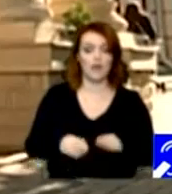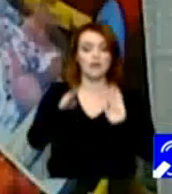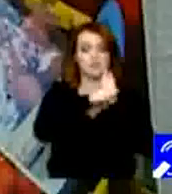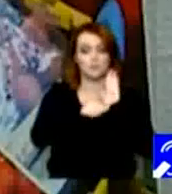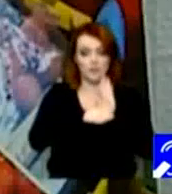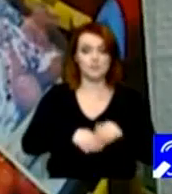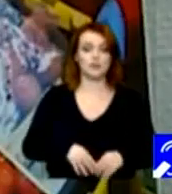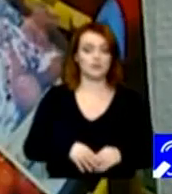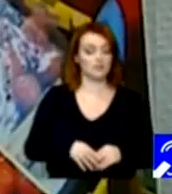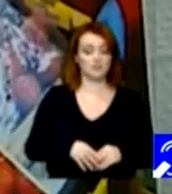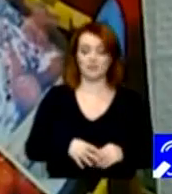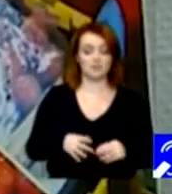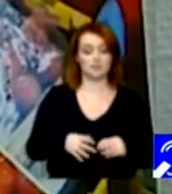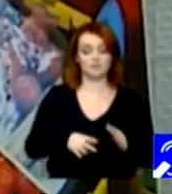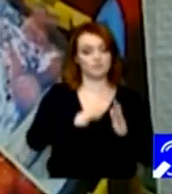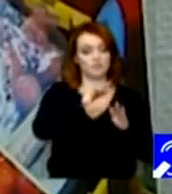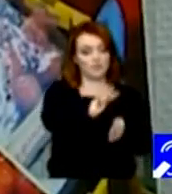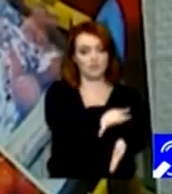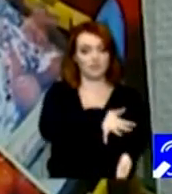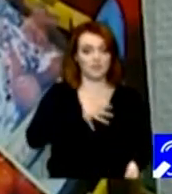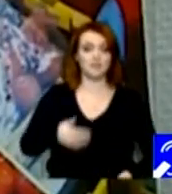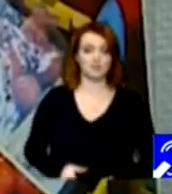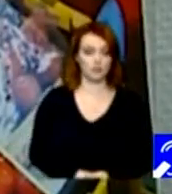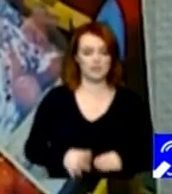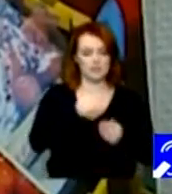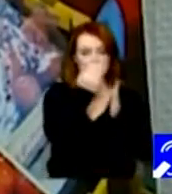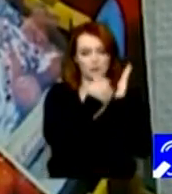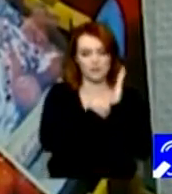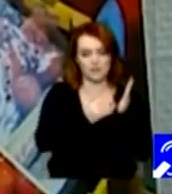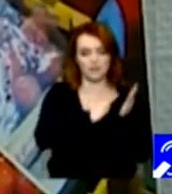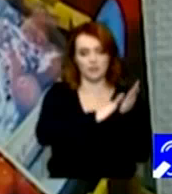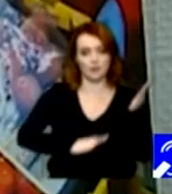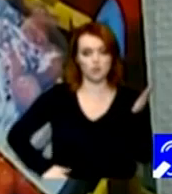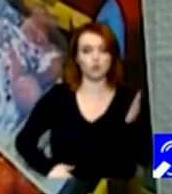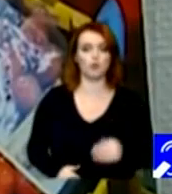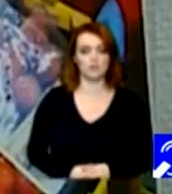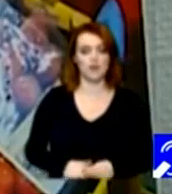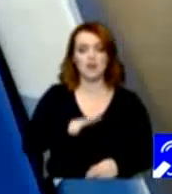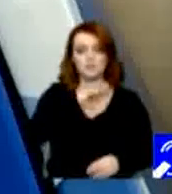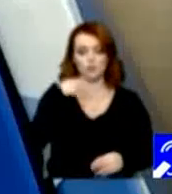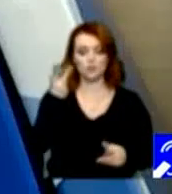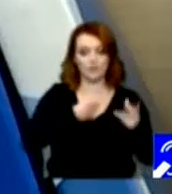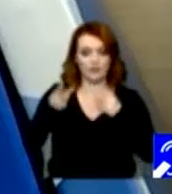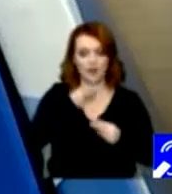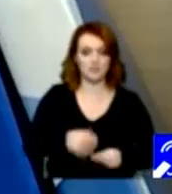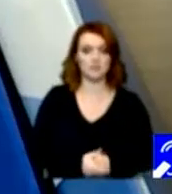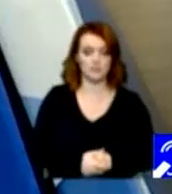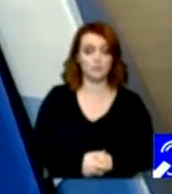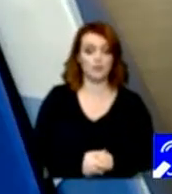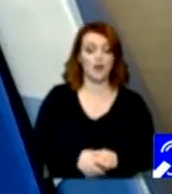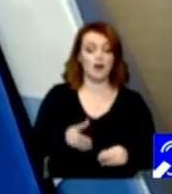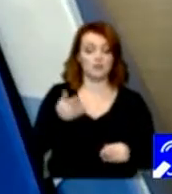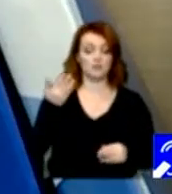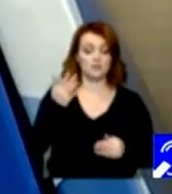fărădelegilor lungă abuz și depășirea atribuțiilor de serviciu conflict de interese dar și fals în acte publice afirmațiile sunt